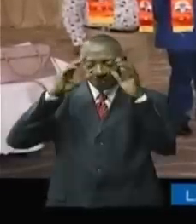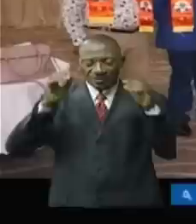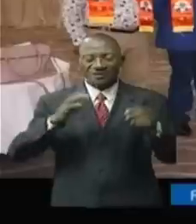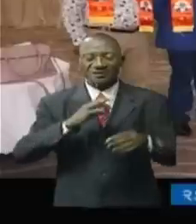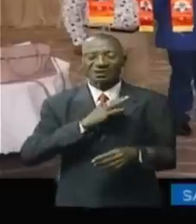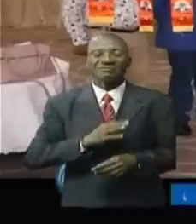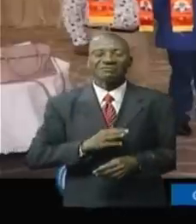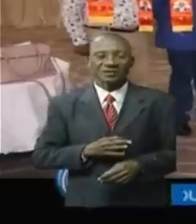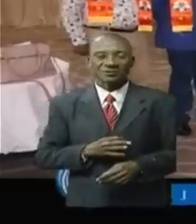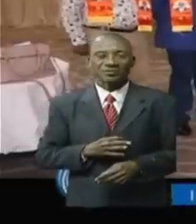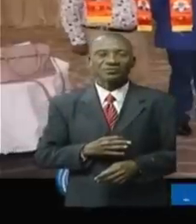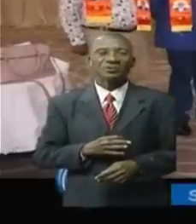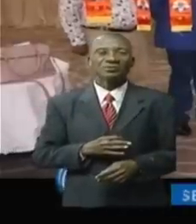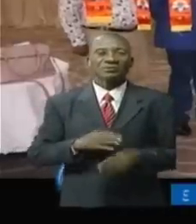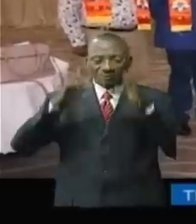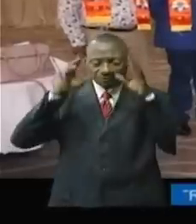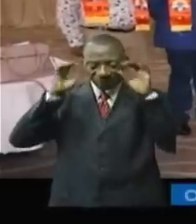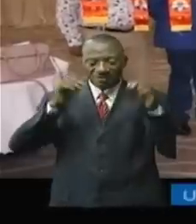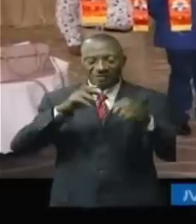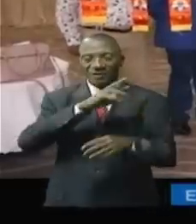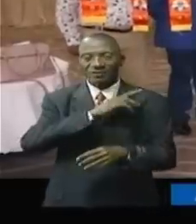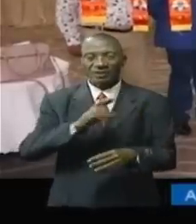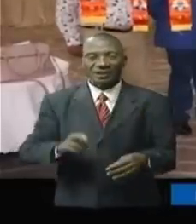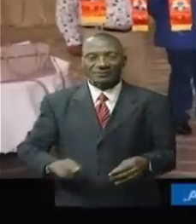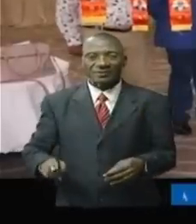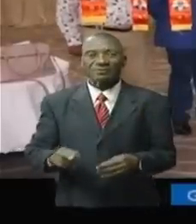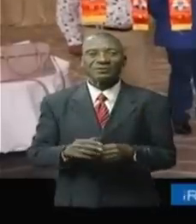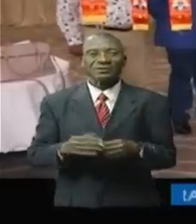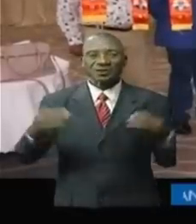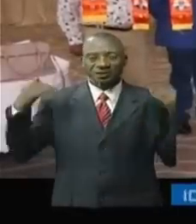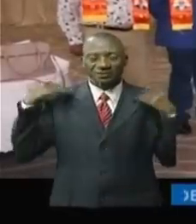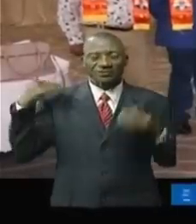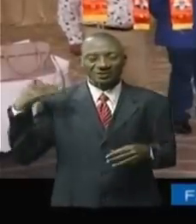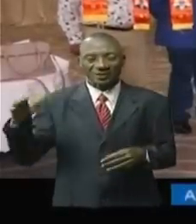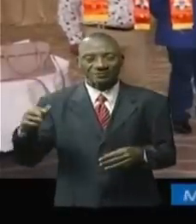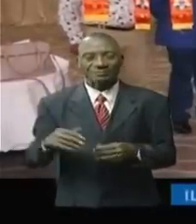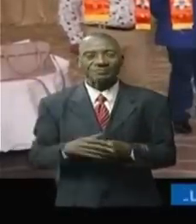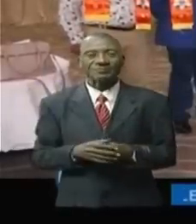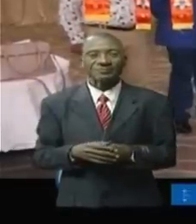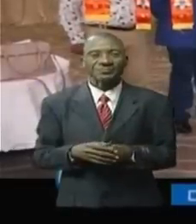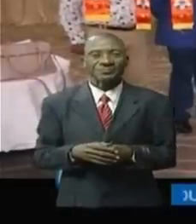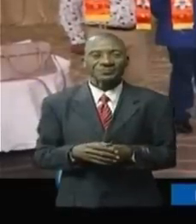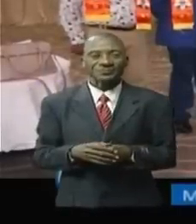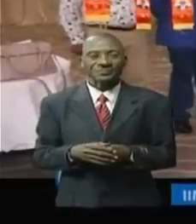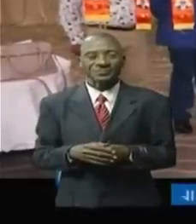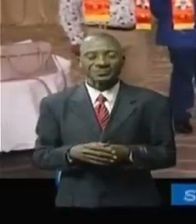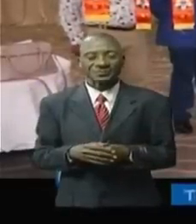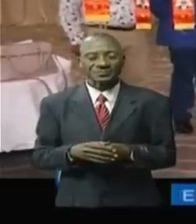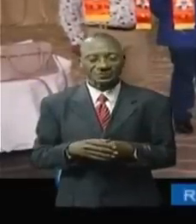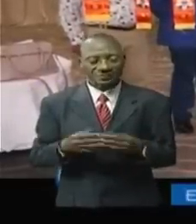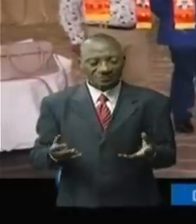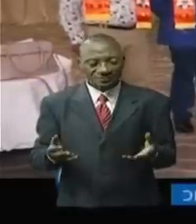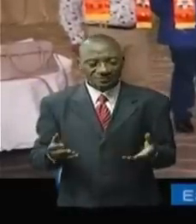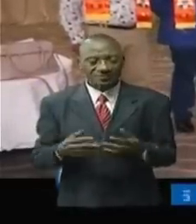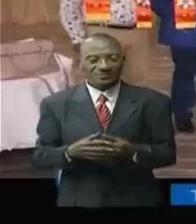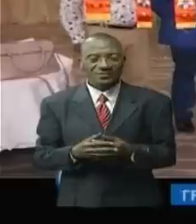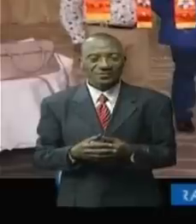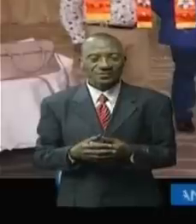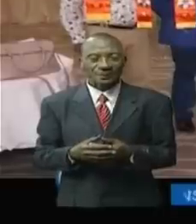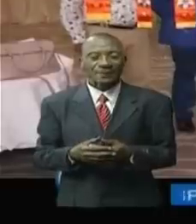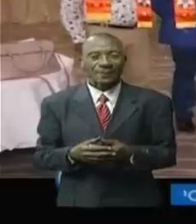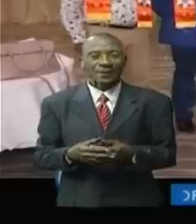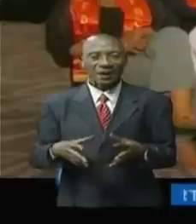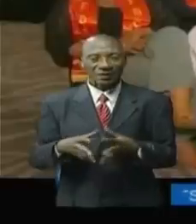Tshisekedi Tshilombo, le président de la République, chef de l'État, à qui nous réaffirmons par cette